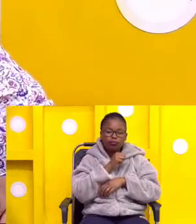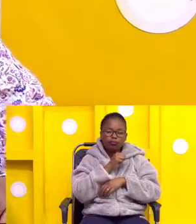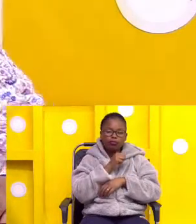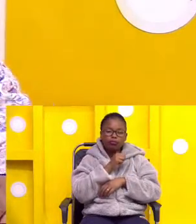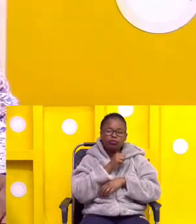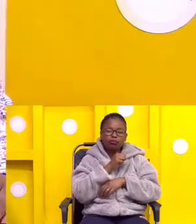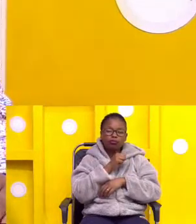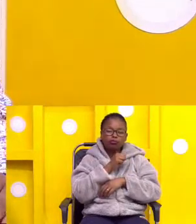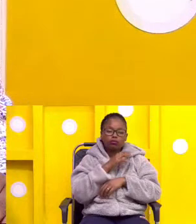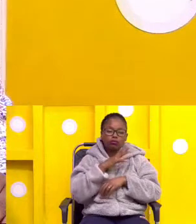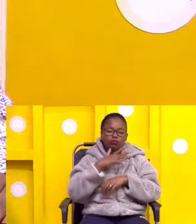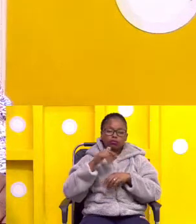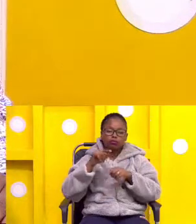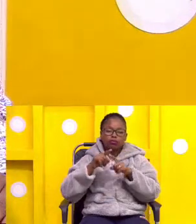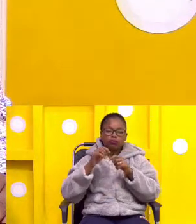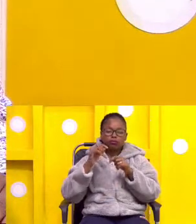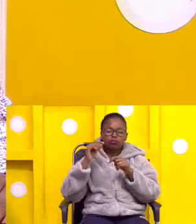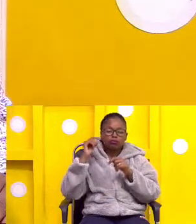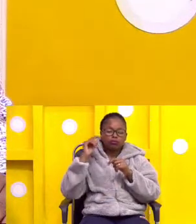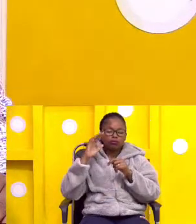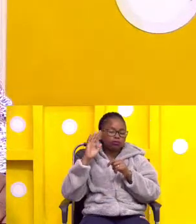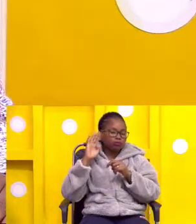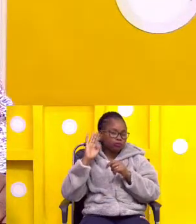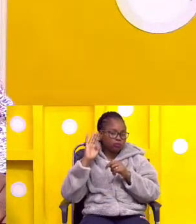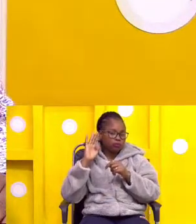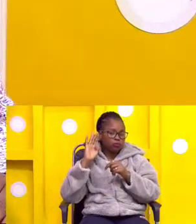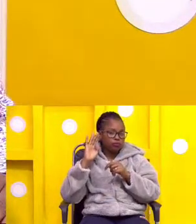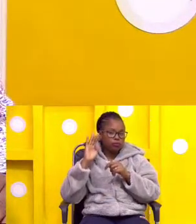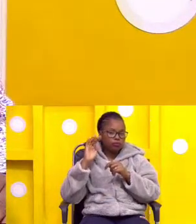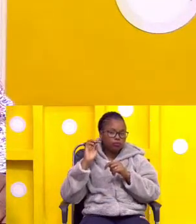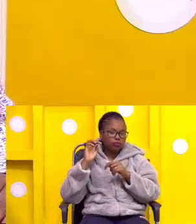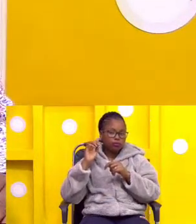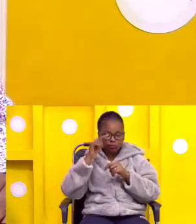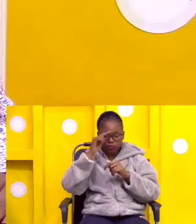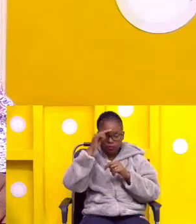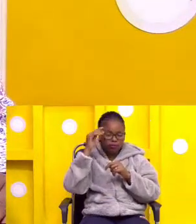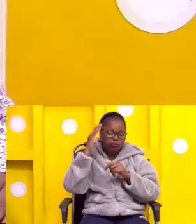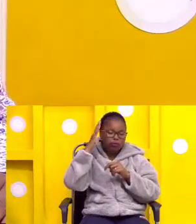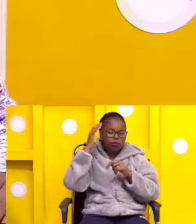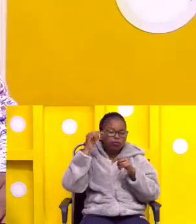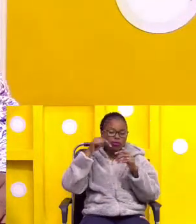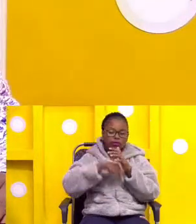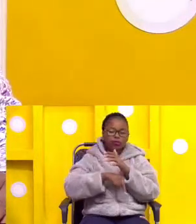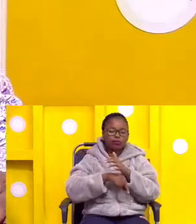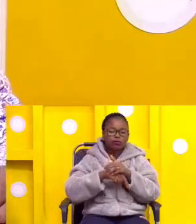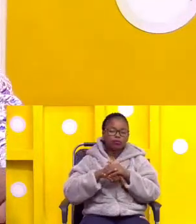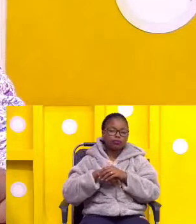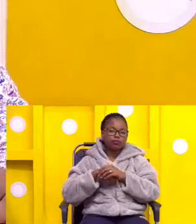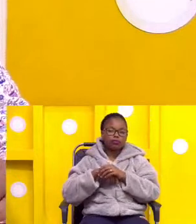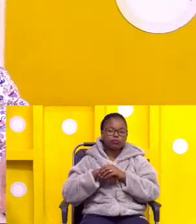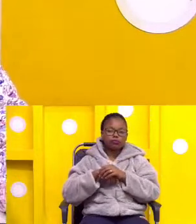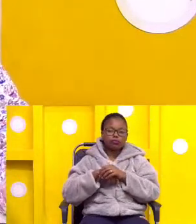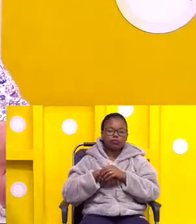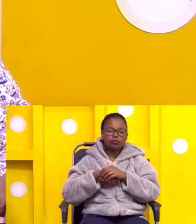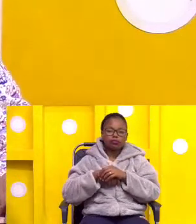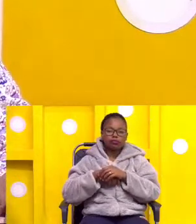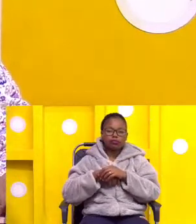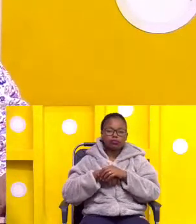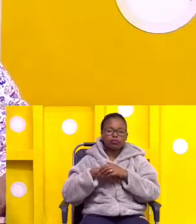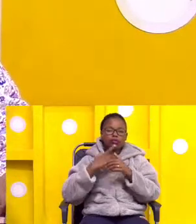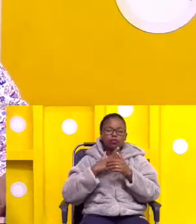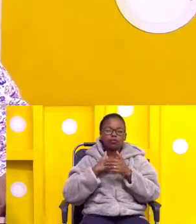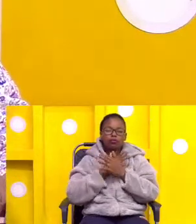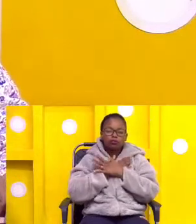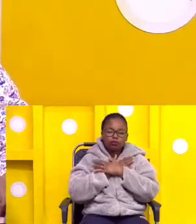Tuiwa deo filasibu etanoto wa okeli ya matu. Tone tomoe. Bwana asifiwe sana. Na hizi tokerea rata